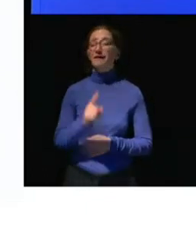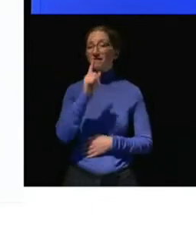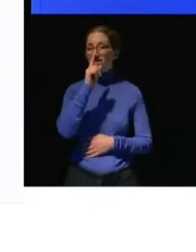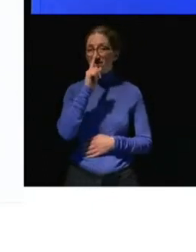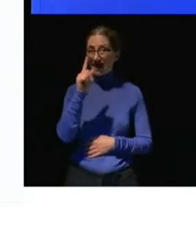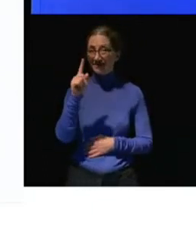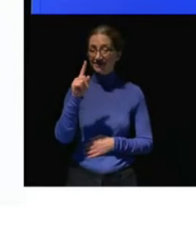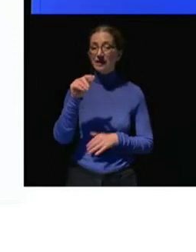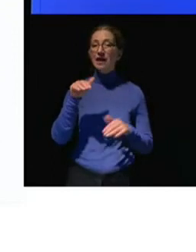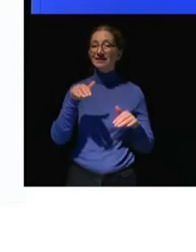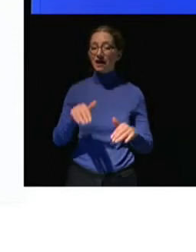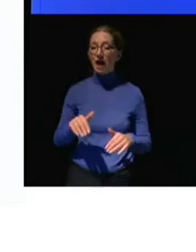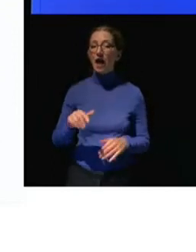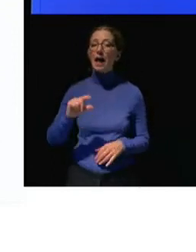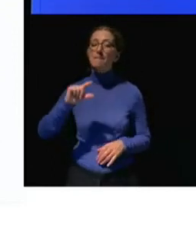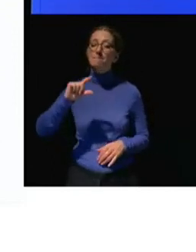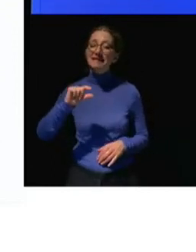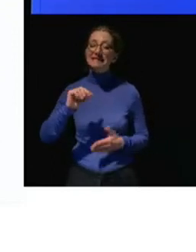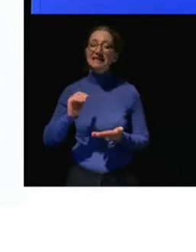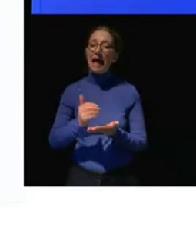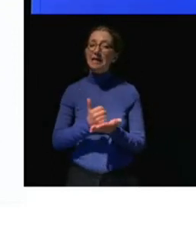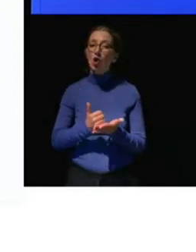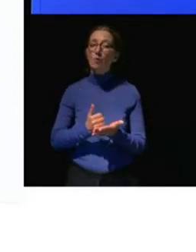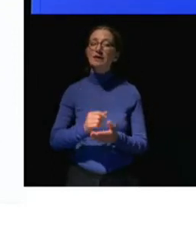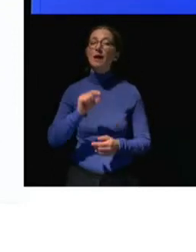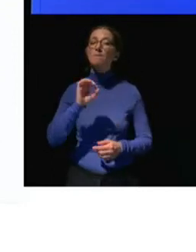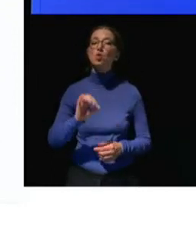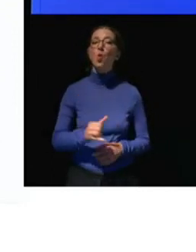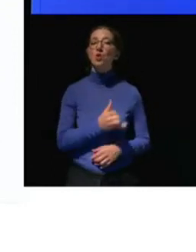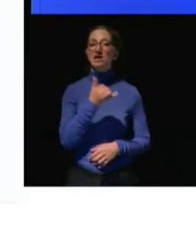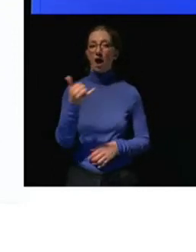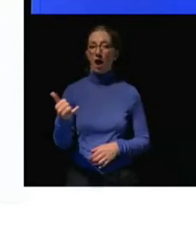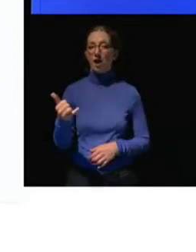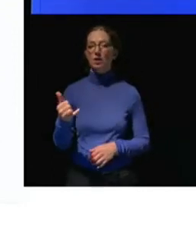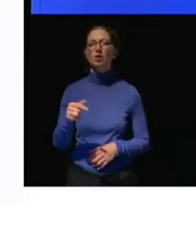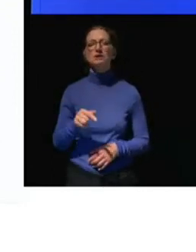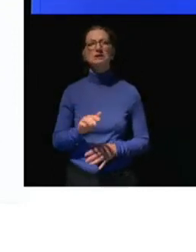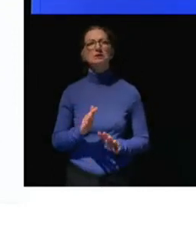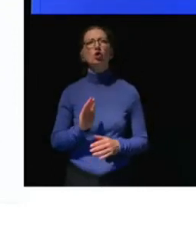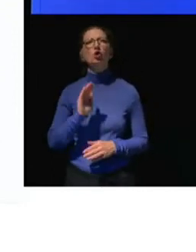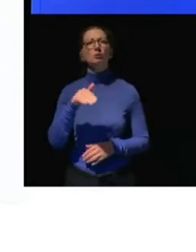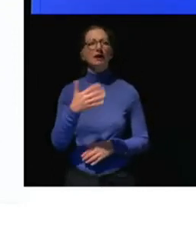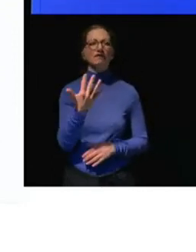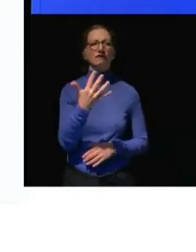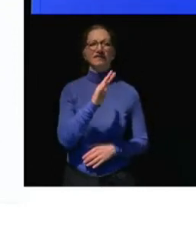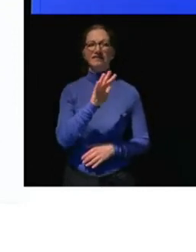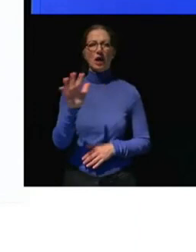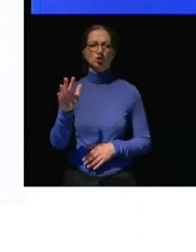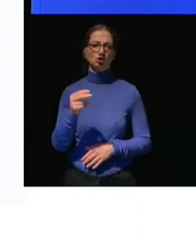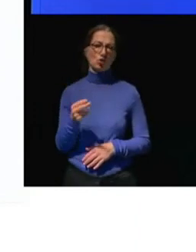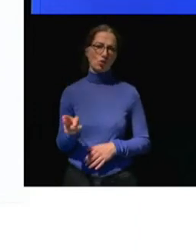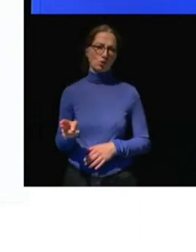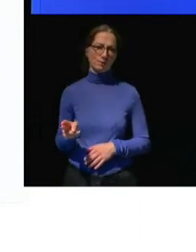ein Mindesteinkommen im Jahr hat. Ich glaube, das liegt ein bisschen bei über 5.000 Euro.